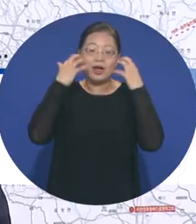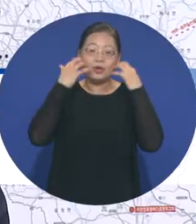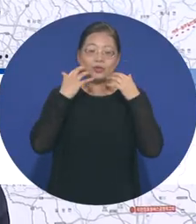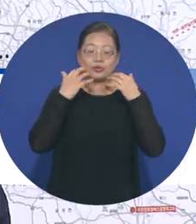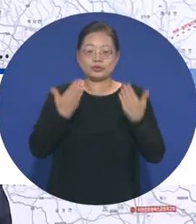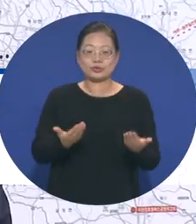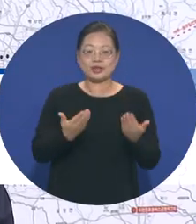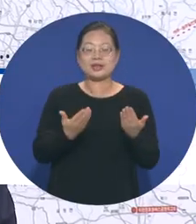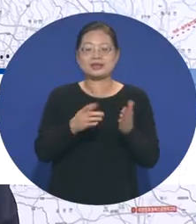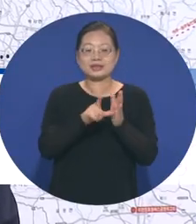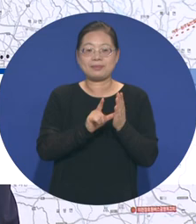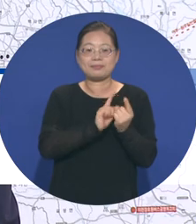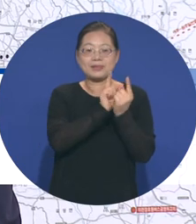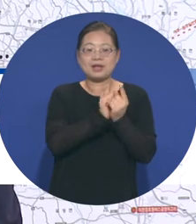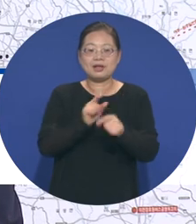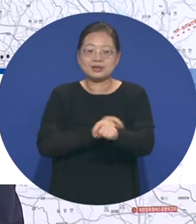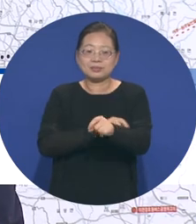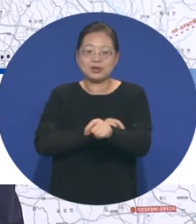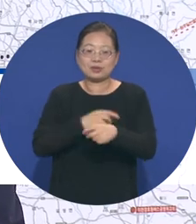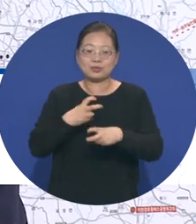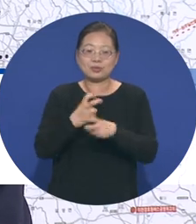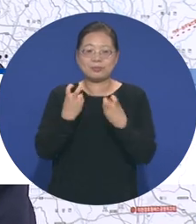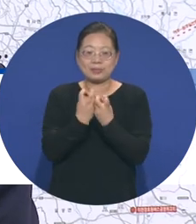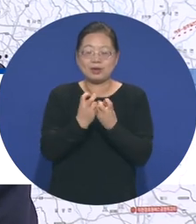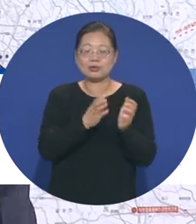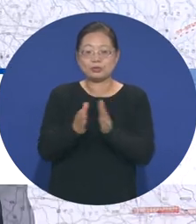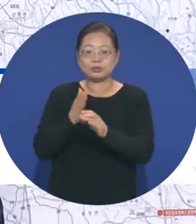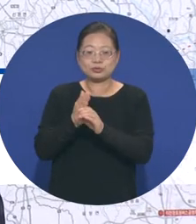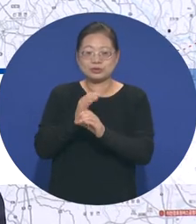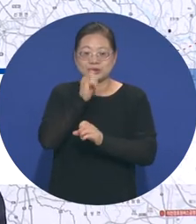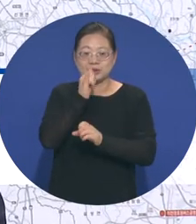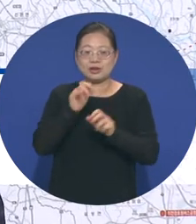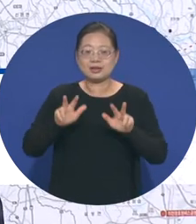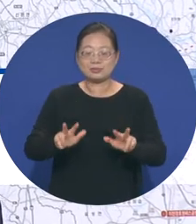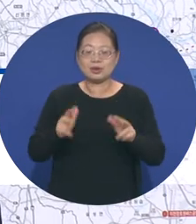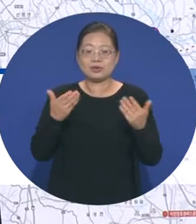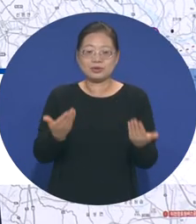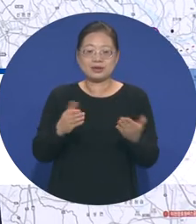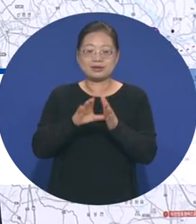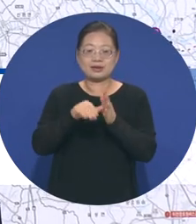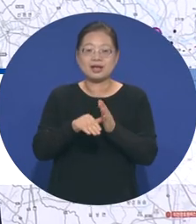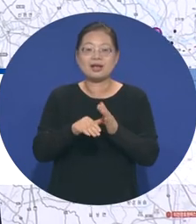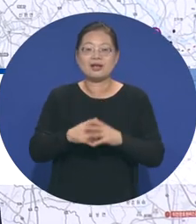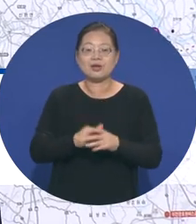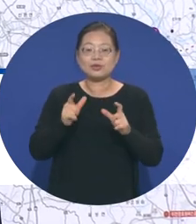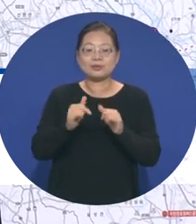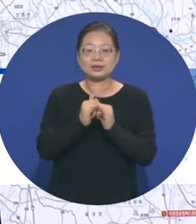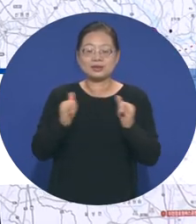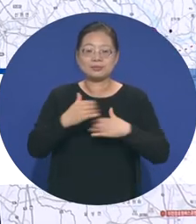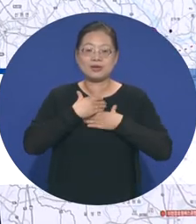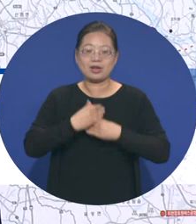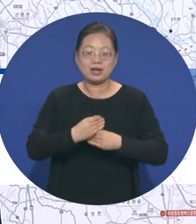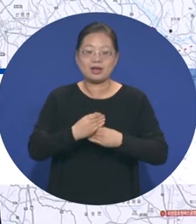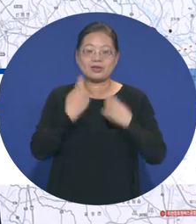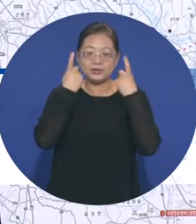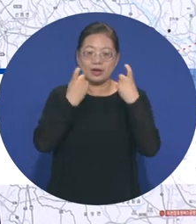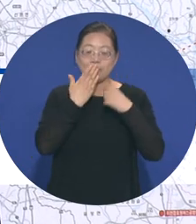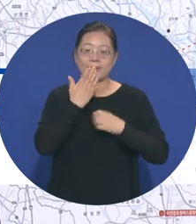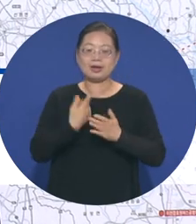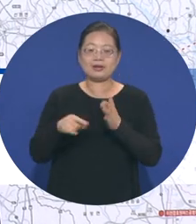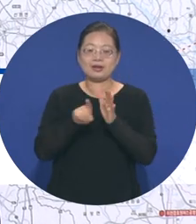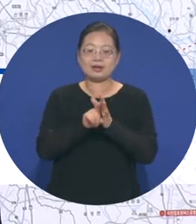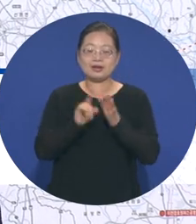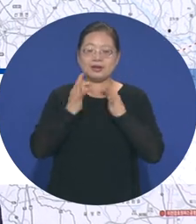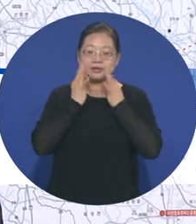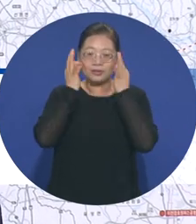휴 휴가철을 맞아서 특별 교통 대책을 추진하고 있습니다 아무쪼록 이번 휴가철에는 경기 도민들이 편안하고 안전한 여행할